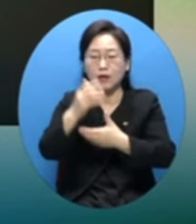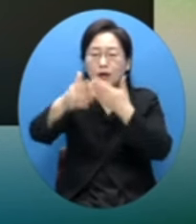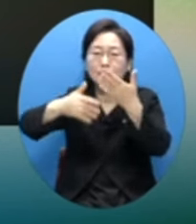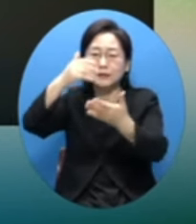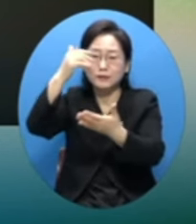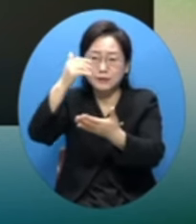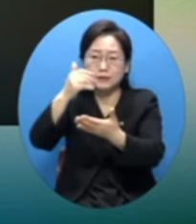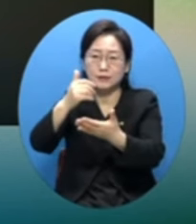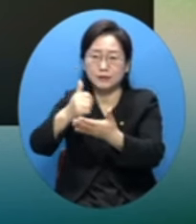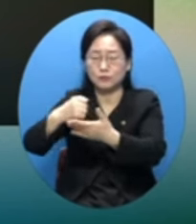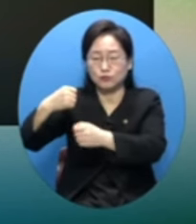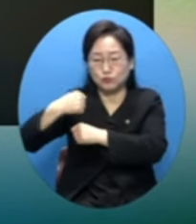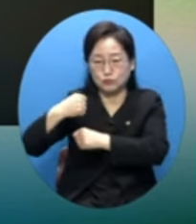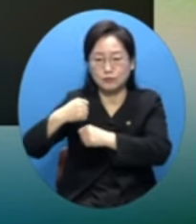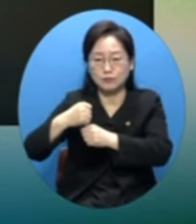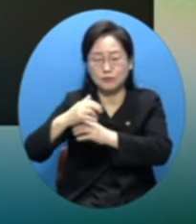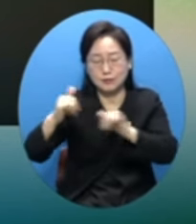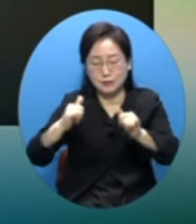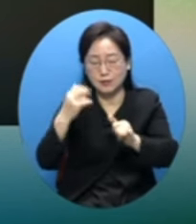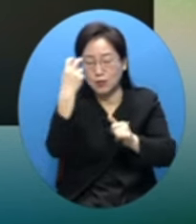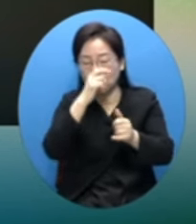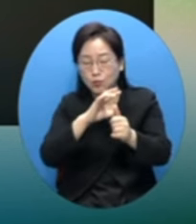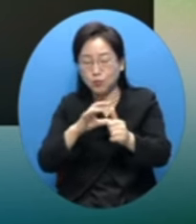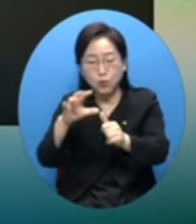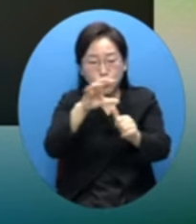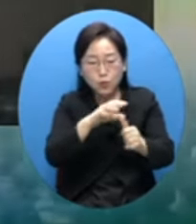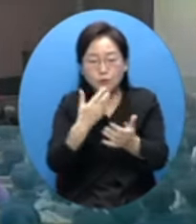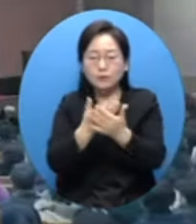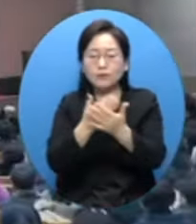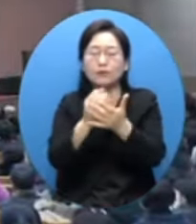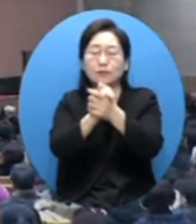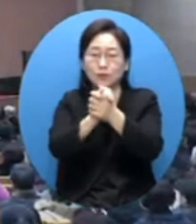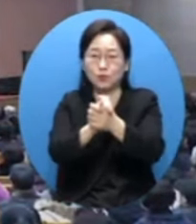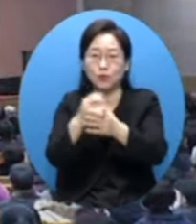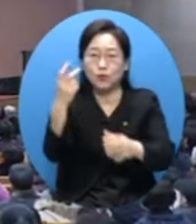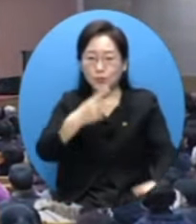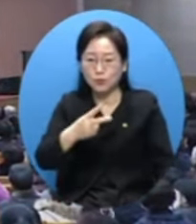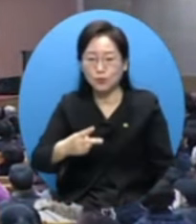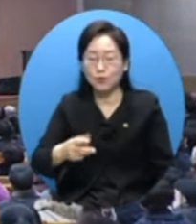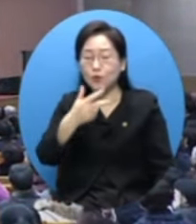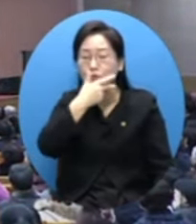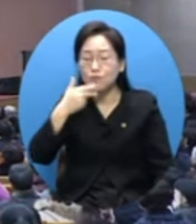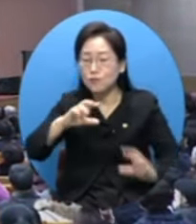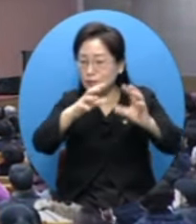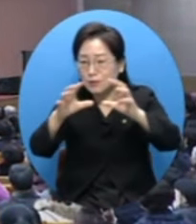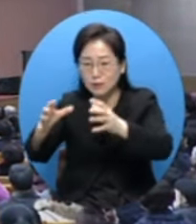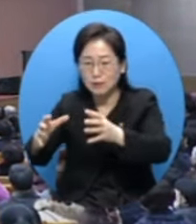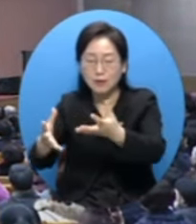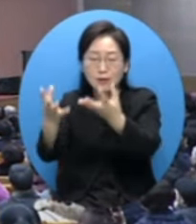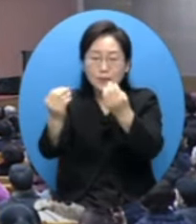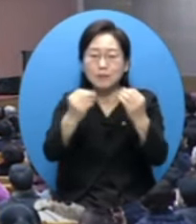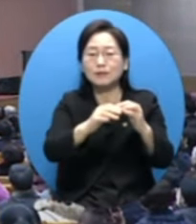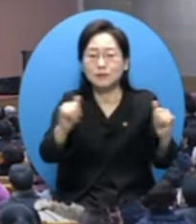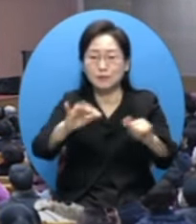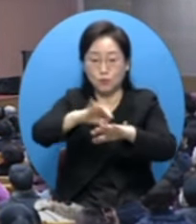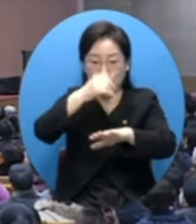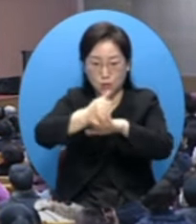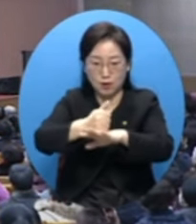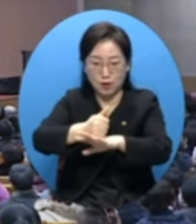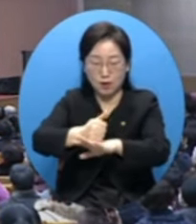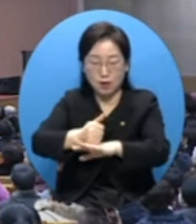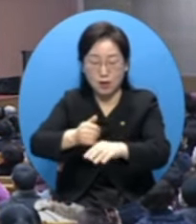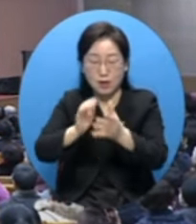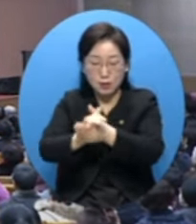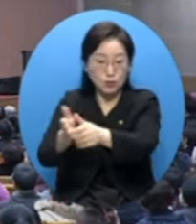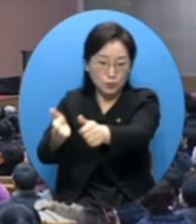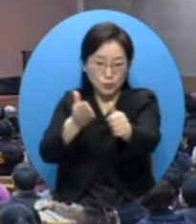하나님께서 군대를 보호해달라고 기도를 합니다. 영국 전역에서 수많은 사람들이 이 국왕의 기도 요청에서